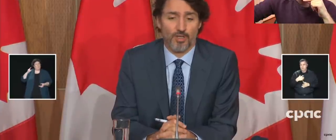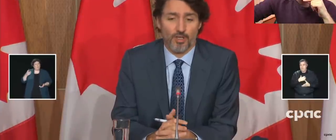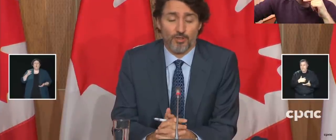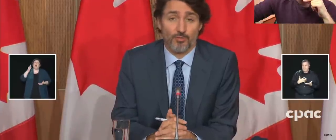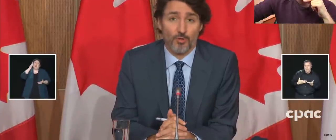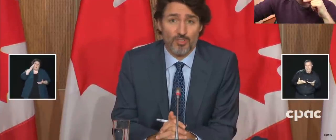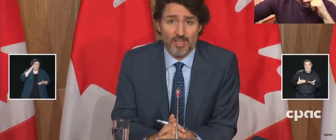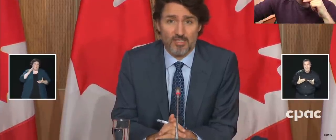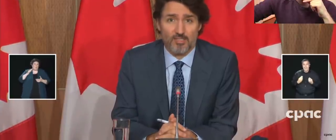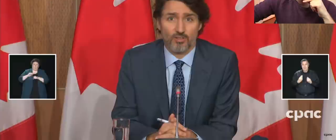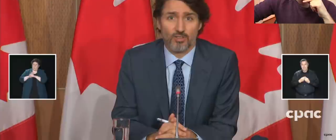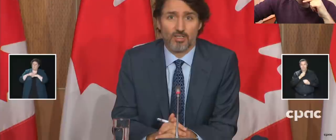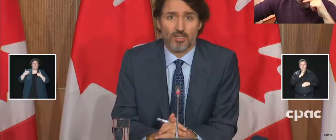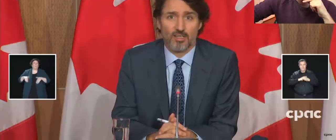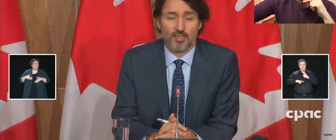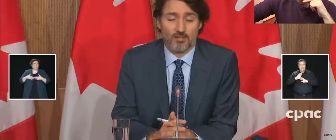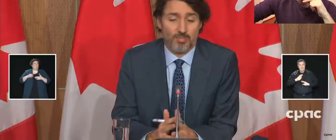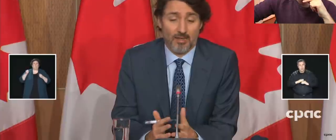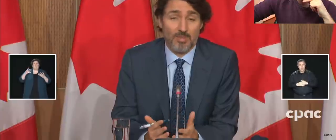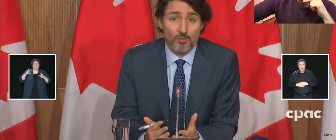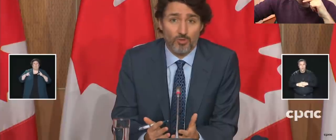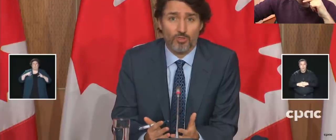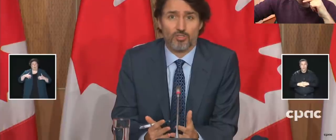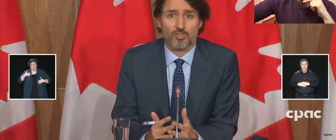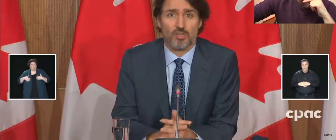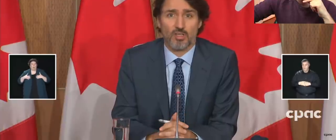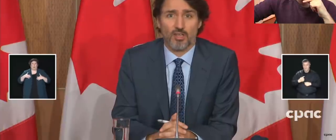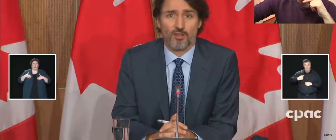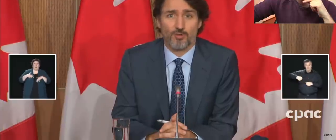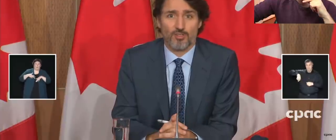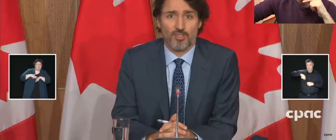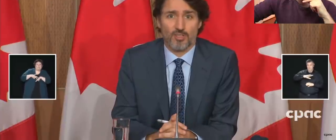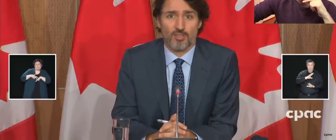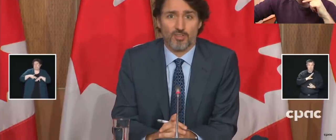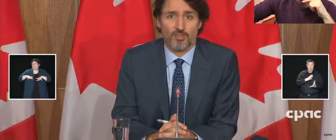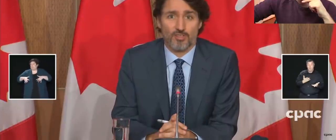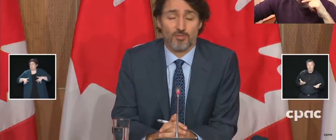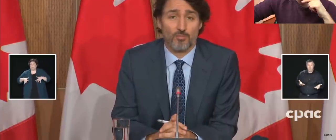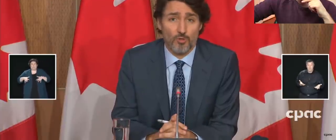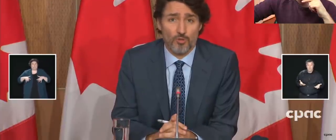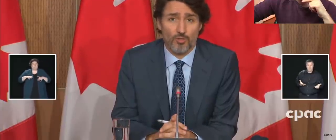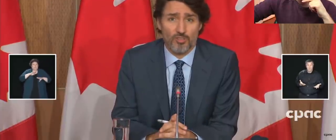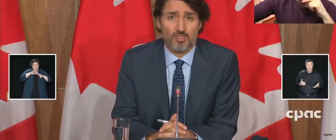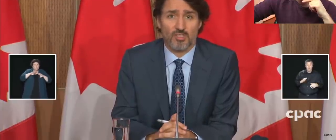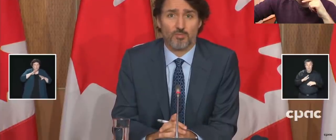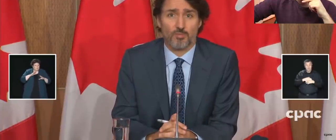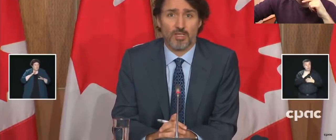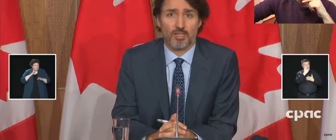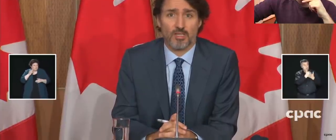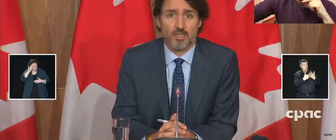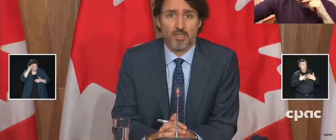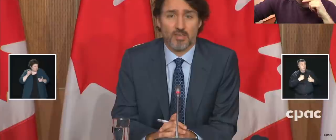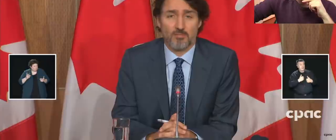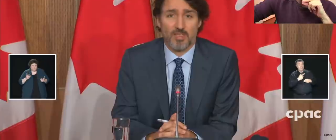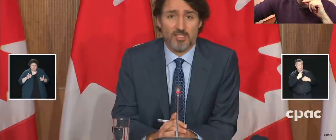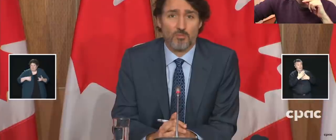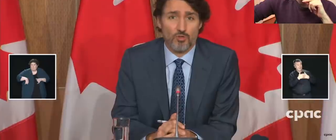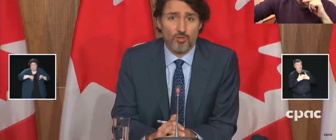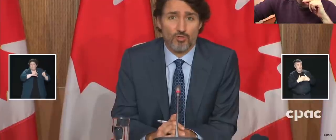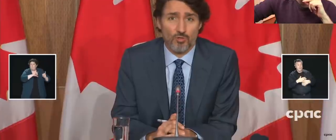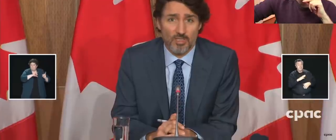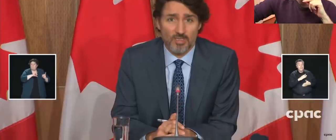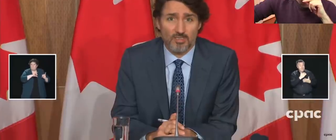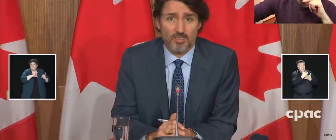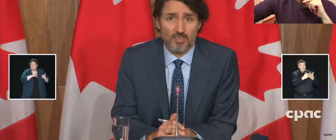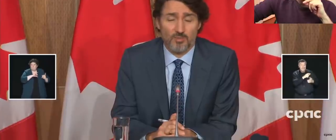beaucoup de frustration parmi nous tous de ces mesures de santé publique. Mais ces